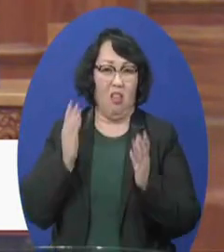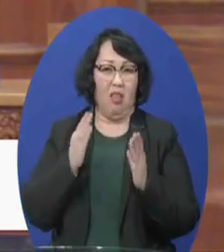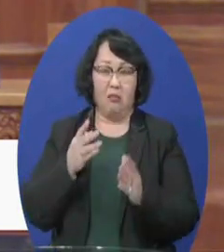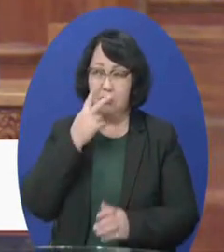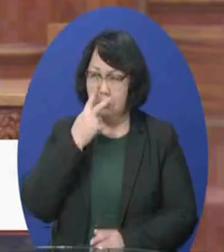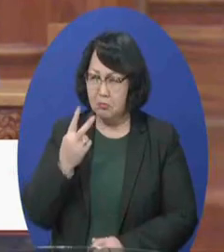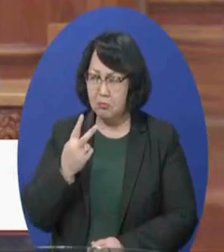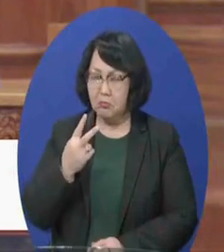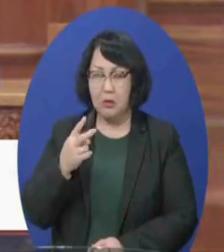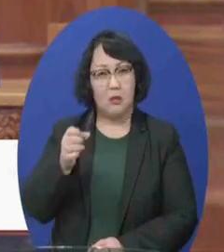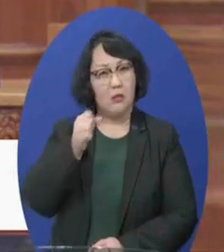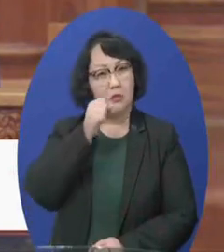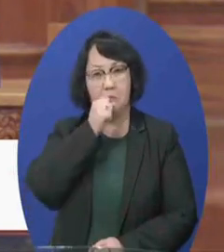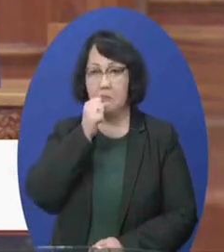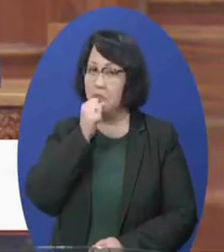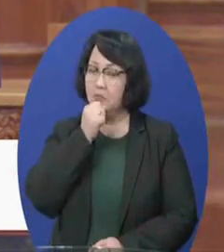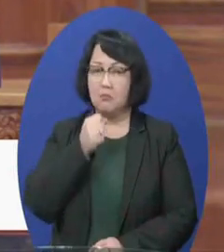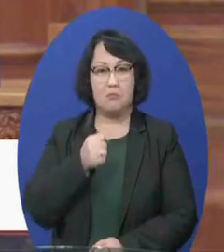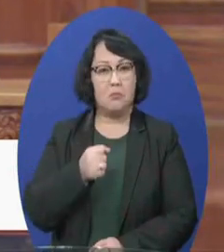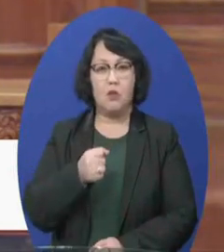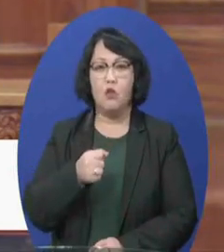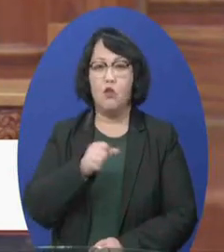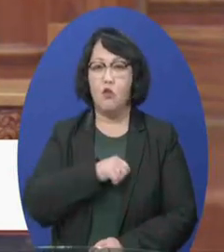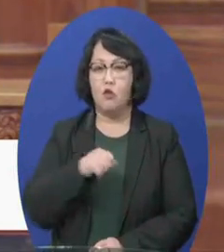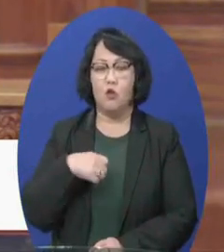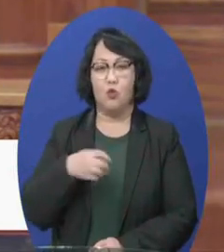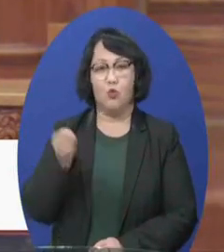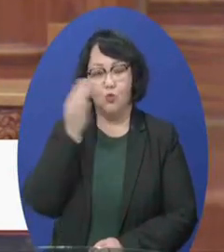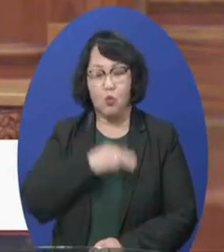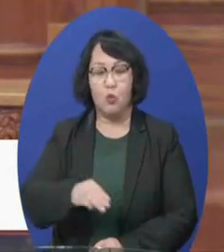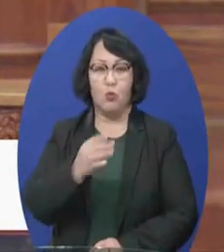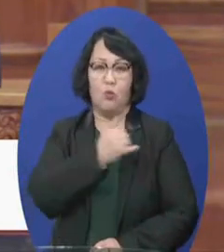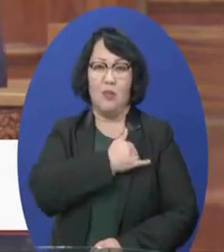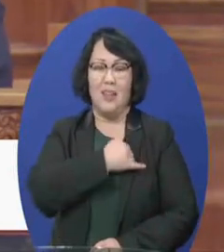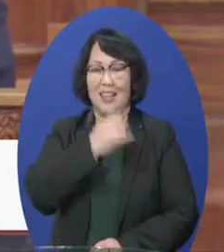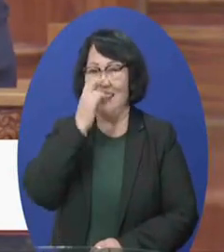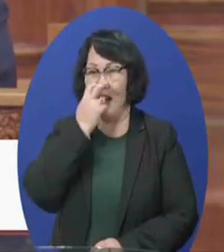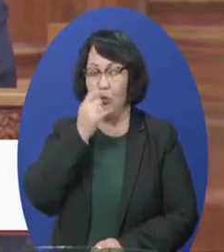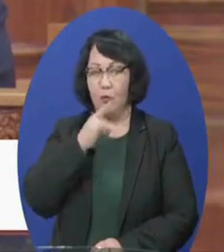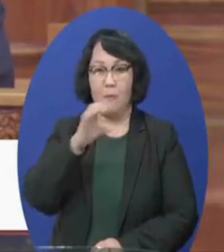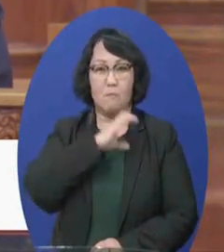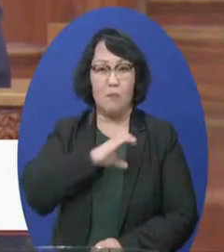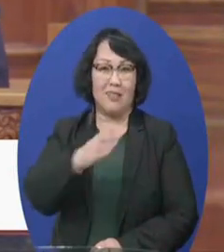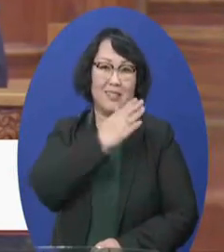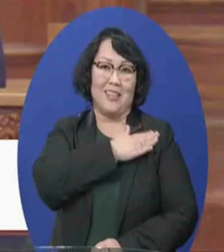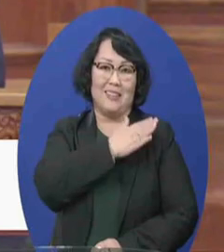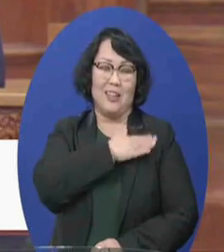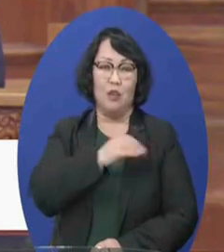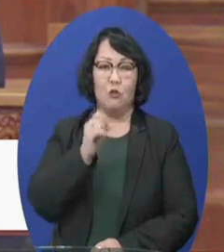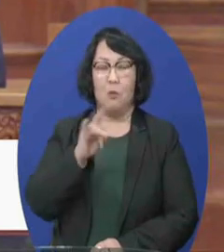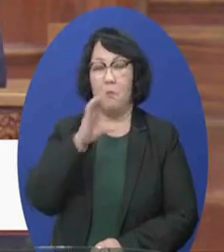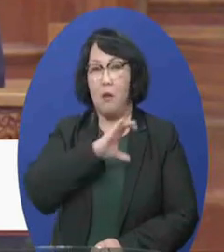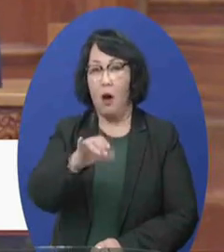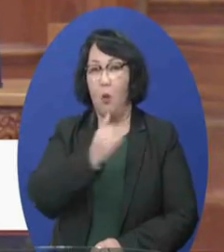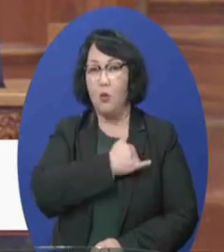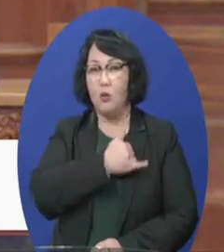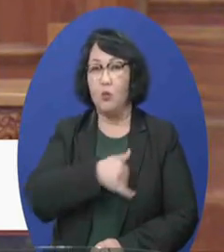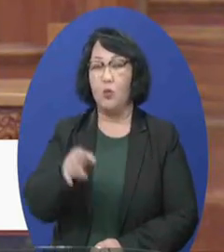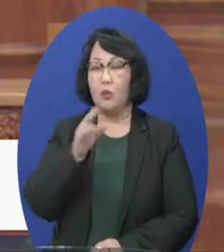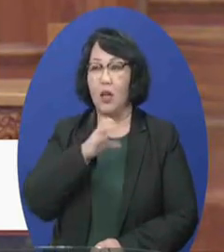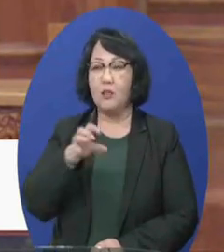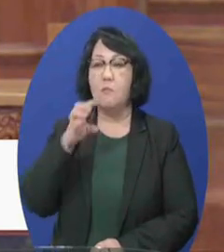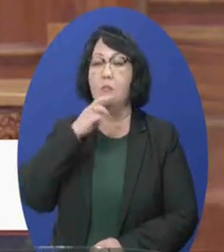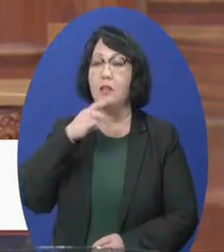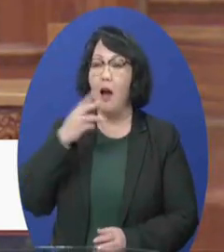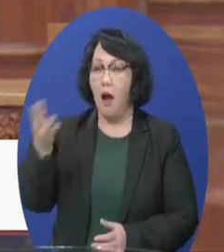би туйлын харамсалтай байна. Өөрийнхөө шууд өдөртөж буй тагнуулын ерөнхий газар болон цагдаагийн ерөнхий газрын өдөртлөгдөөс мэдэх бүрэн боломж